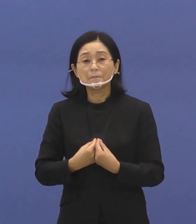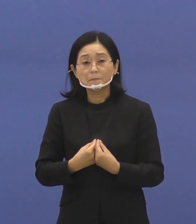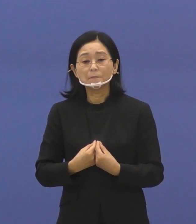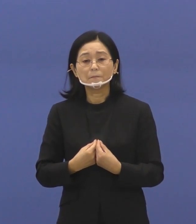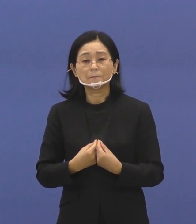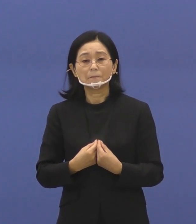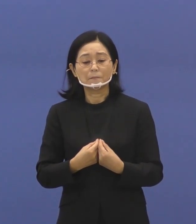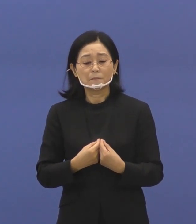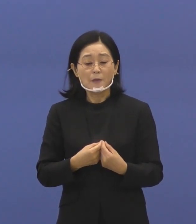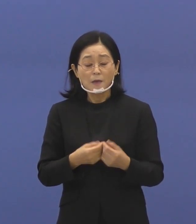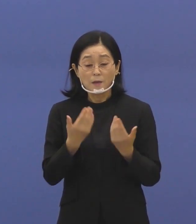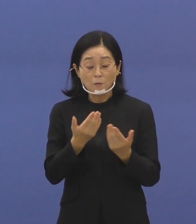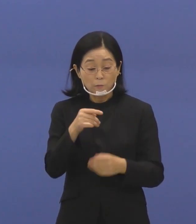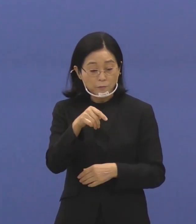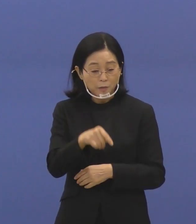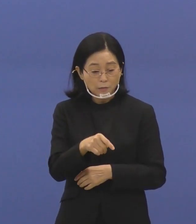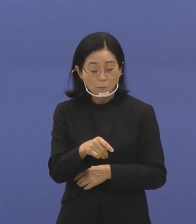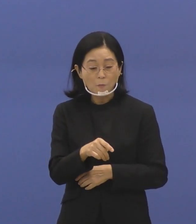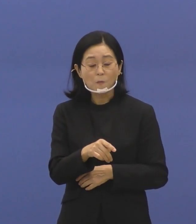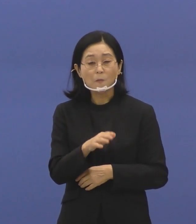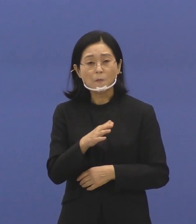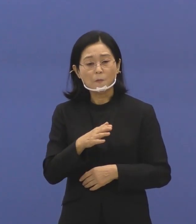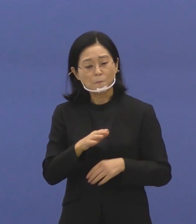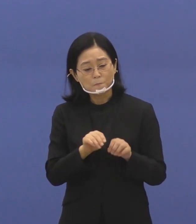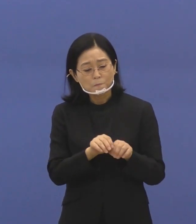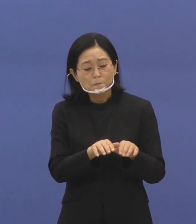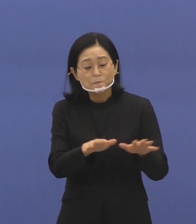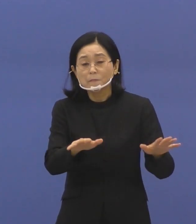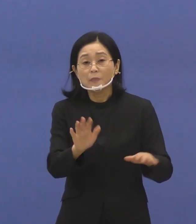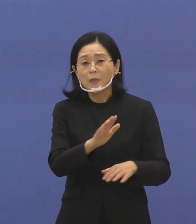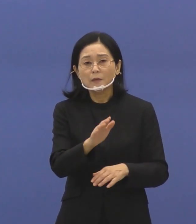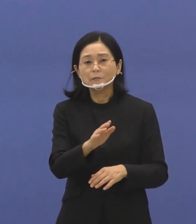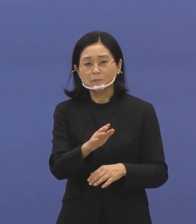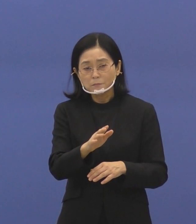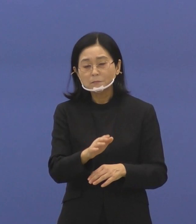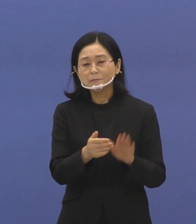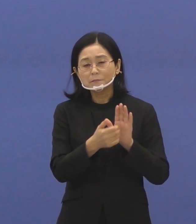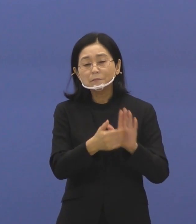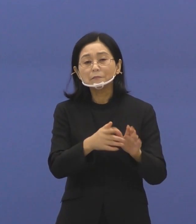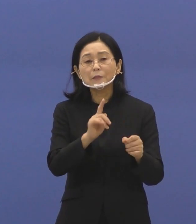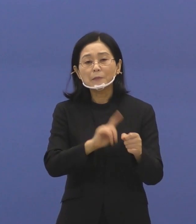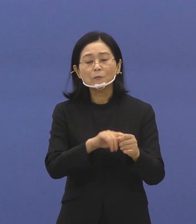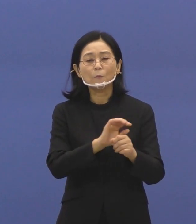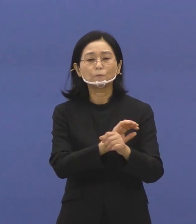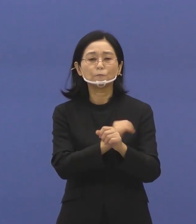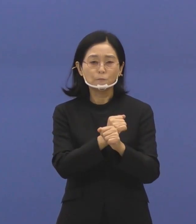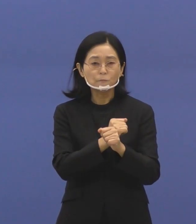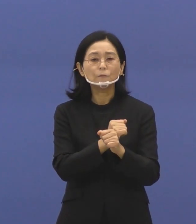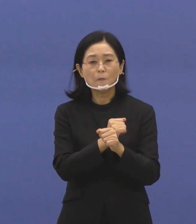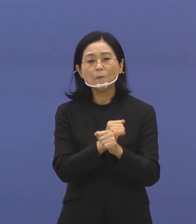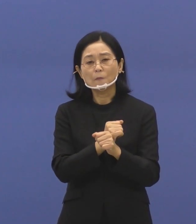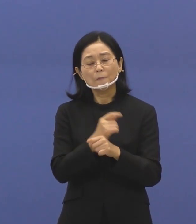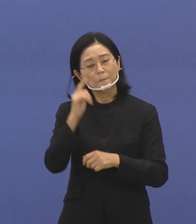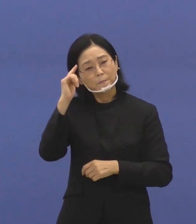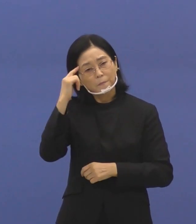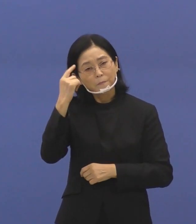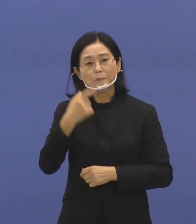学校においてもこの感染が広がらないような工夫努めていただきたいと思います。